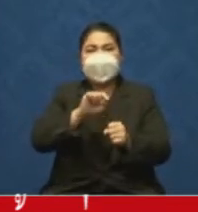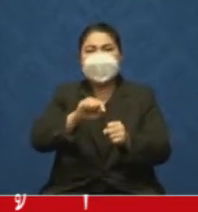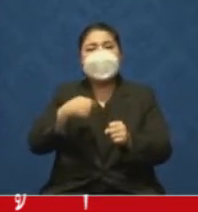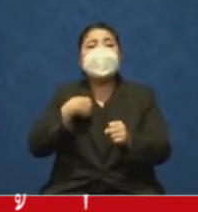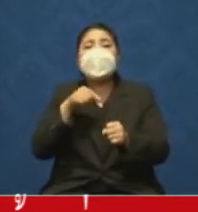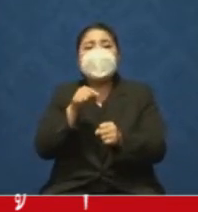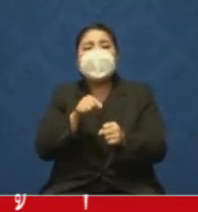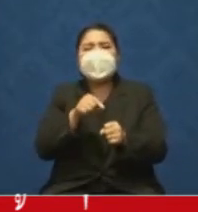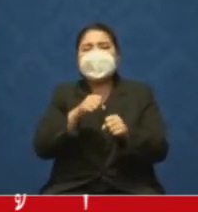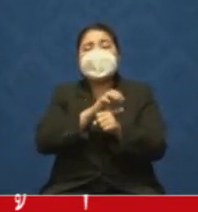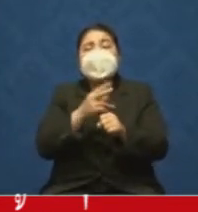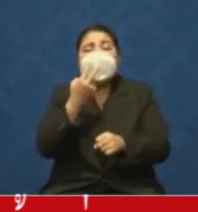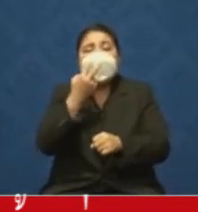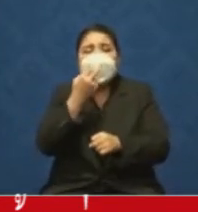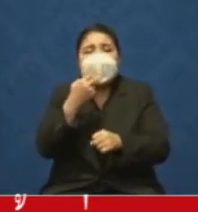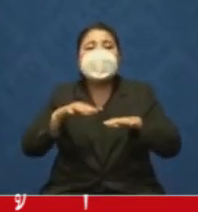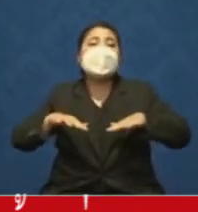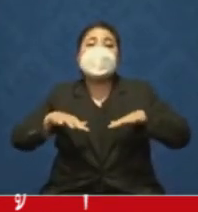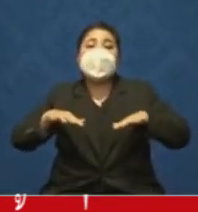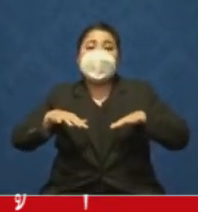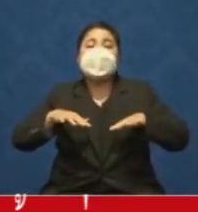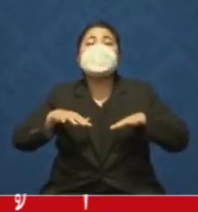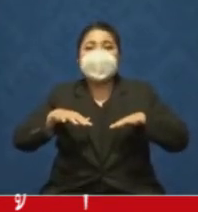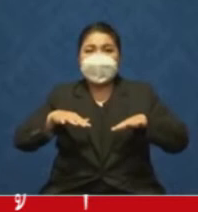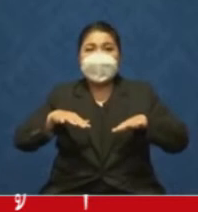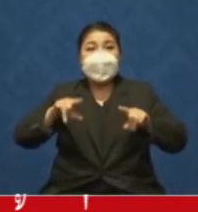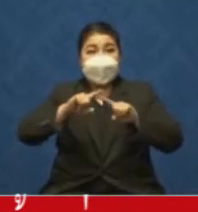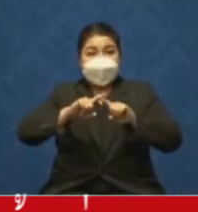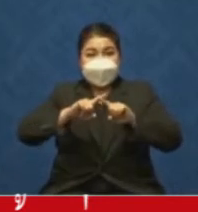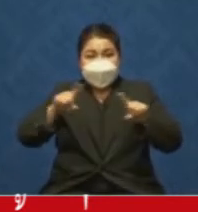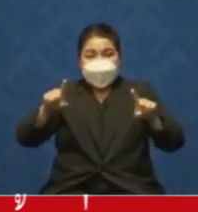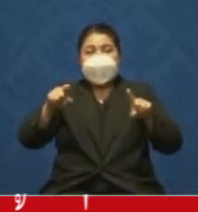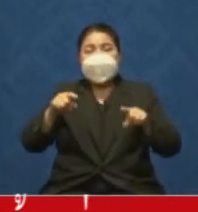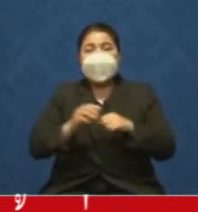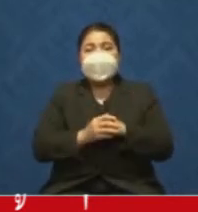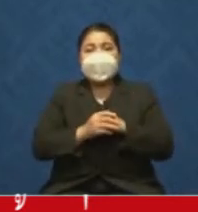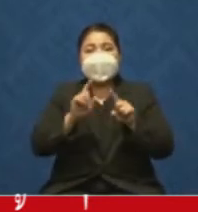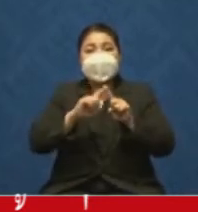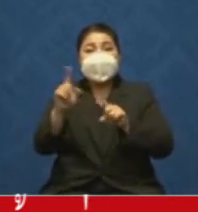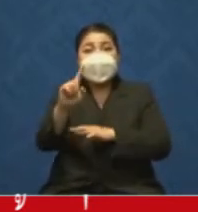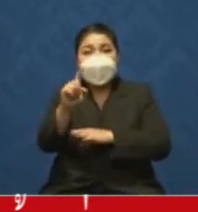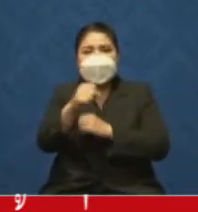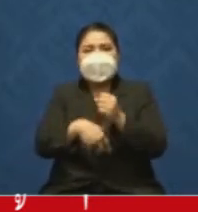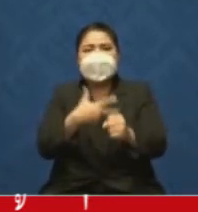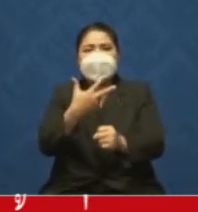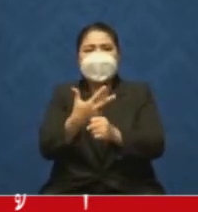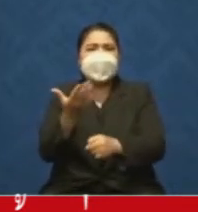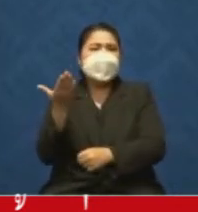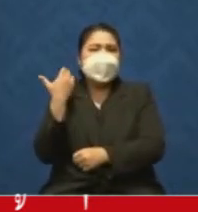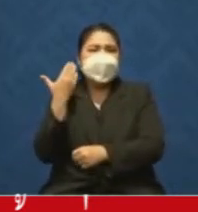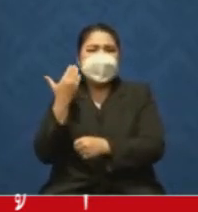คงเป็นโรคไ้วัตรธรรมดาแต่ผลออกมาในช่วง 3 ปีที่ผ่านมา